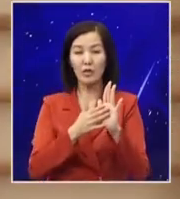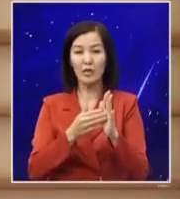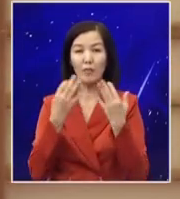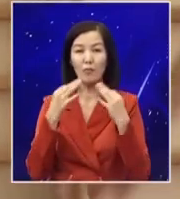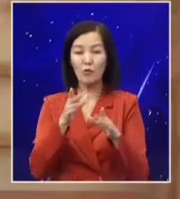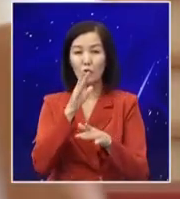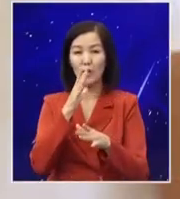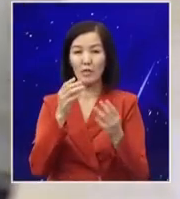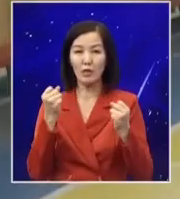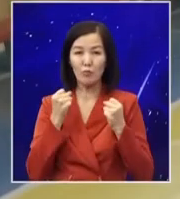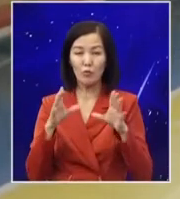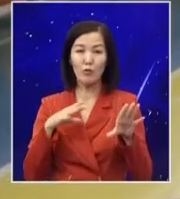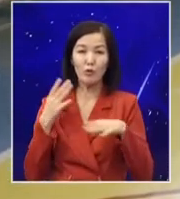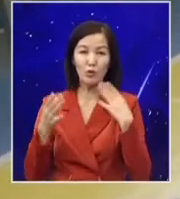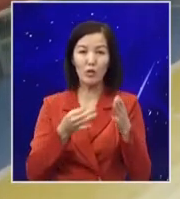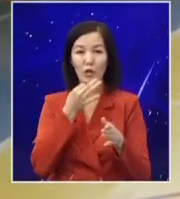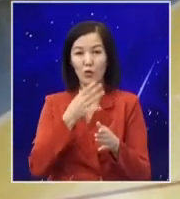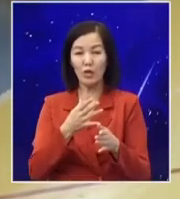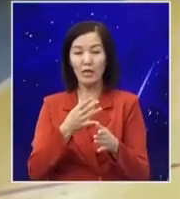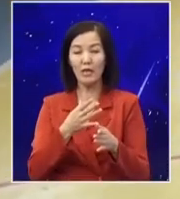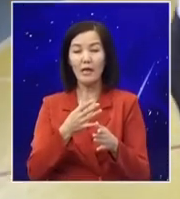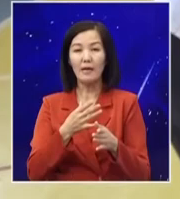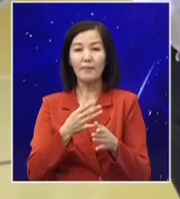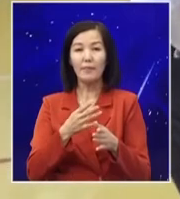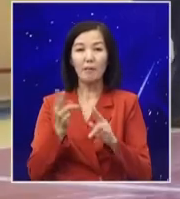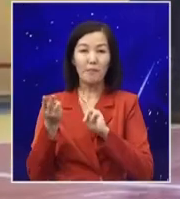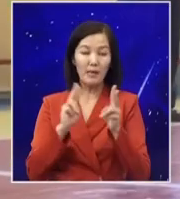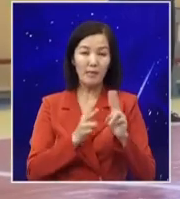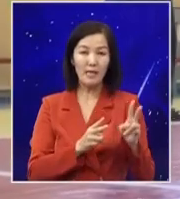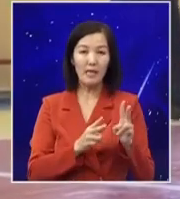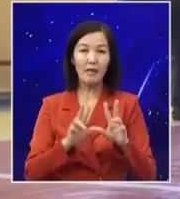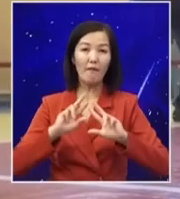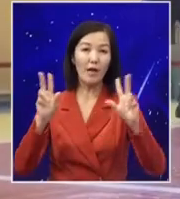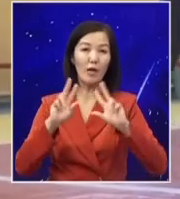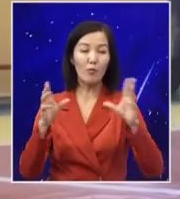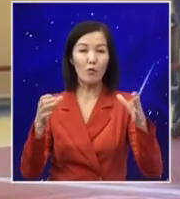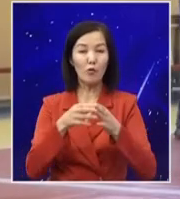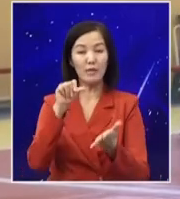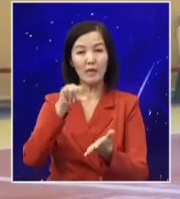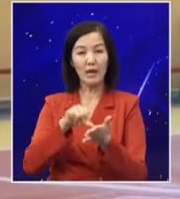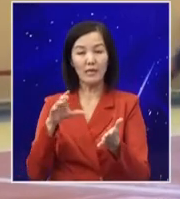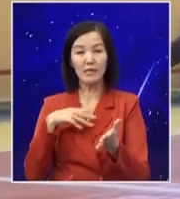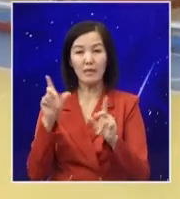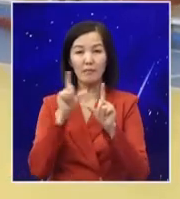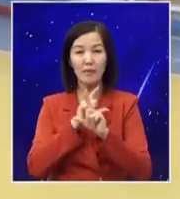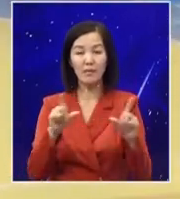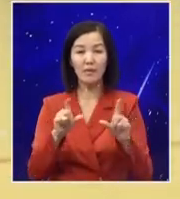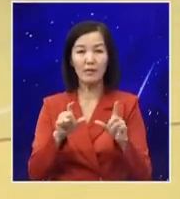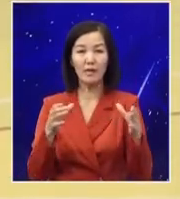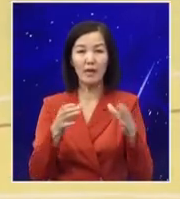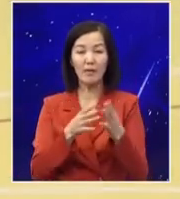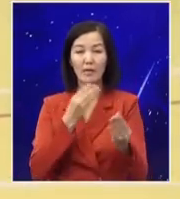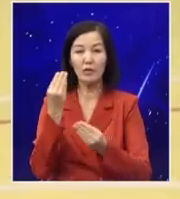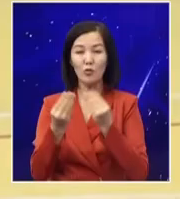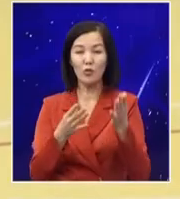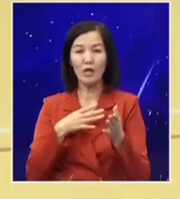қалт еткенде спортпен шұғылданғанды әдетке айналдырған. Би билейді, тіпті волейбол үйірмесіне де қатысады. Мектептің жеке командасында